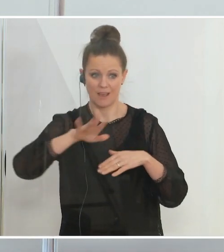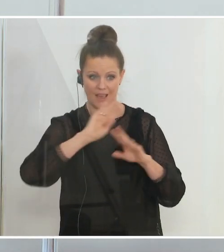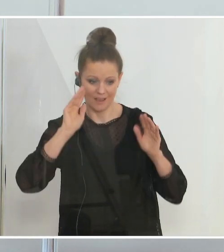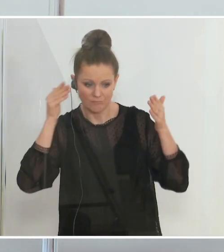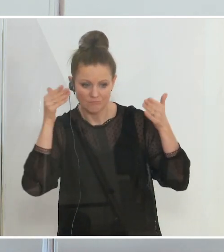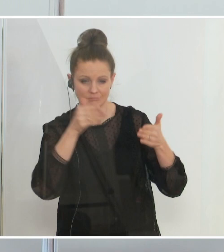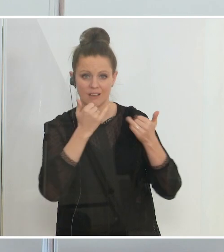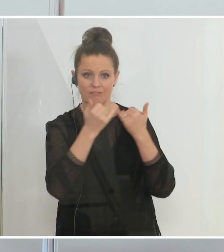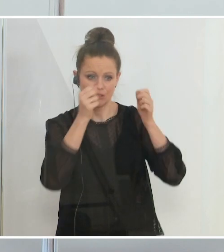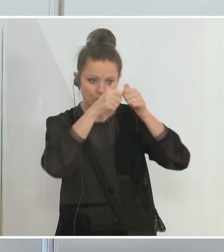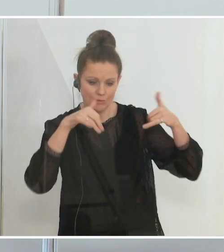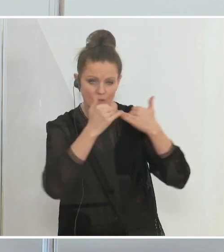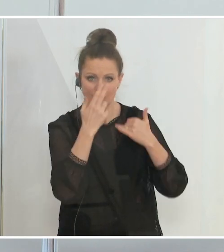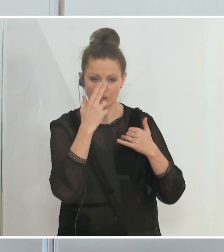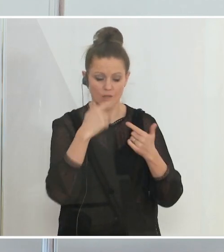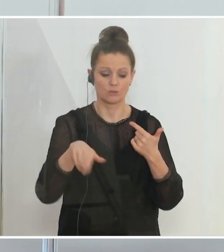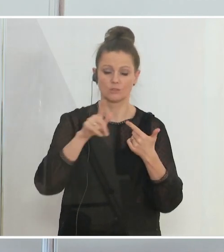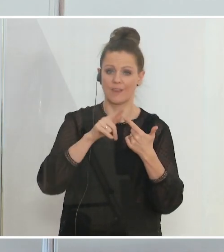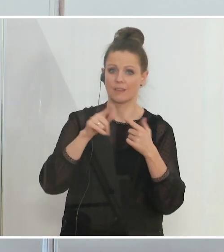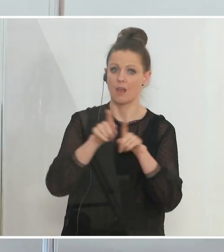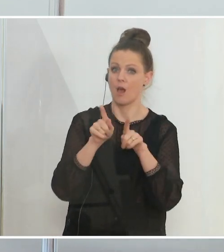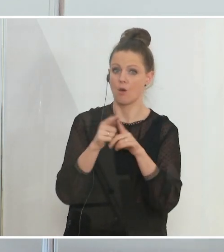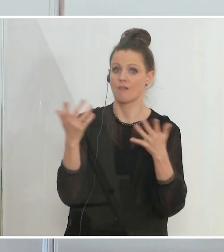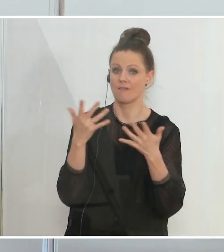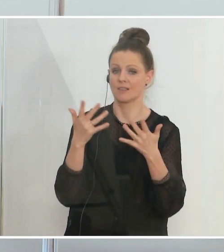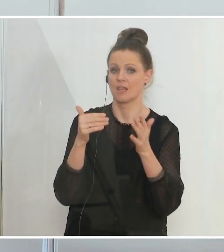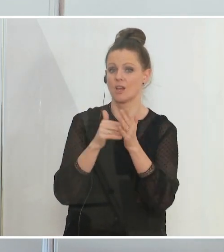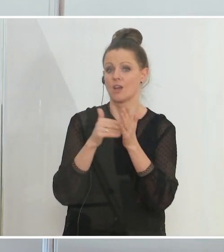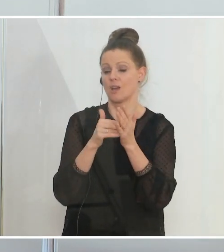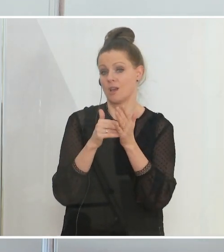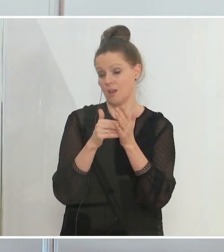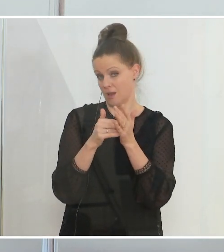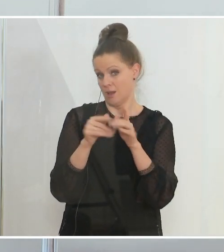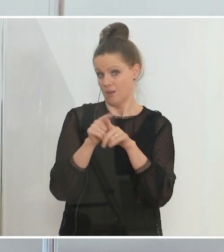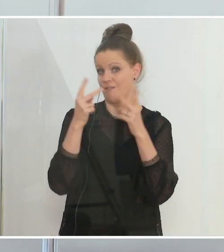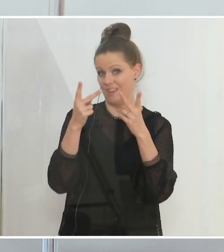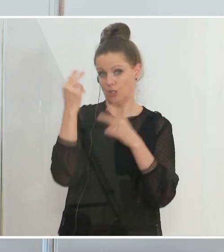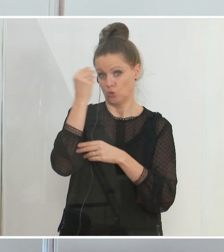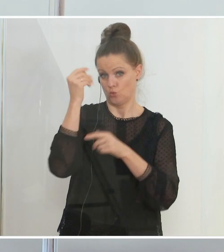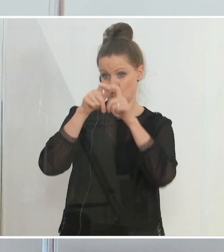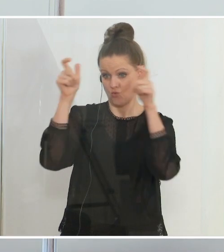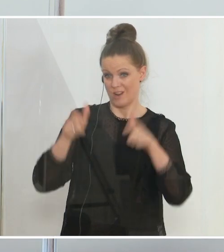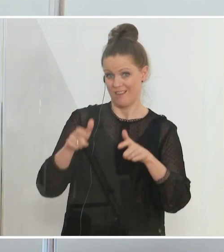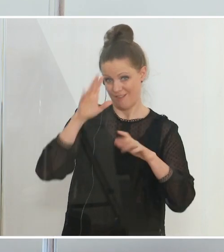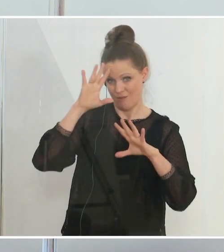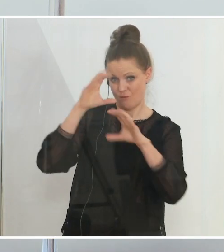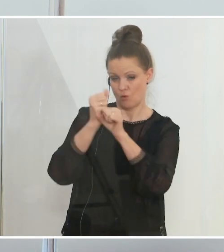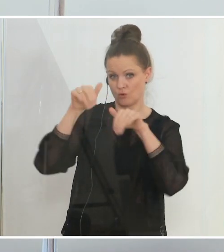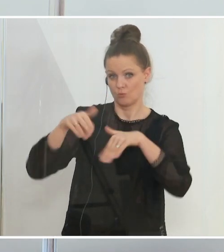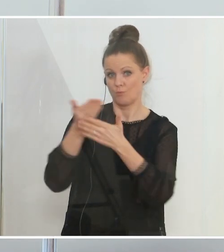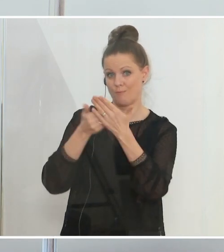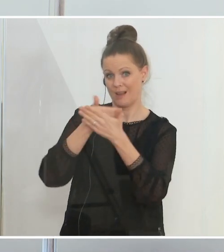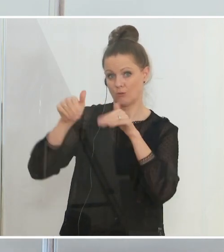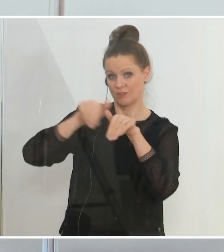Strukturen aussehen. Und zum Zweiten ist es, glaube ich, auch wichtig, dass wir im Bereich der Schule hier ein Auge drauf haben. Der